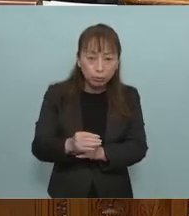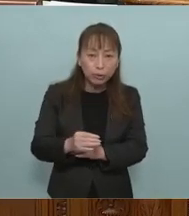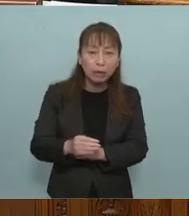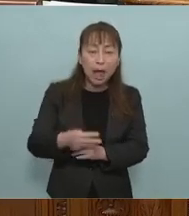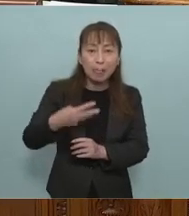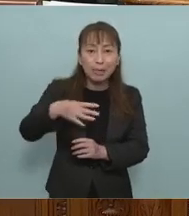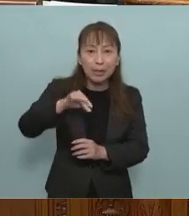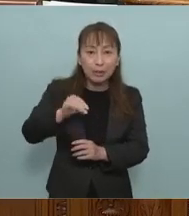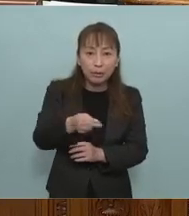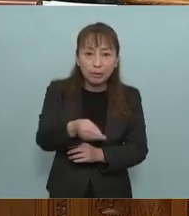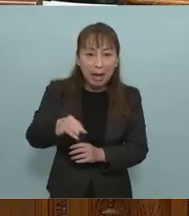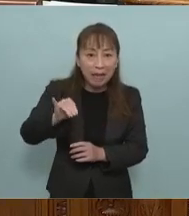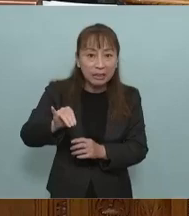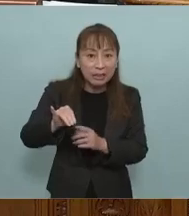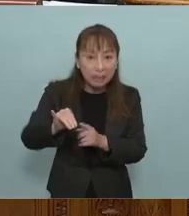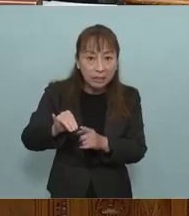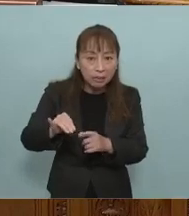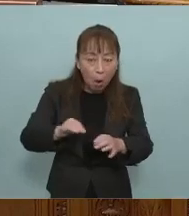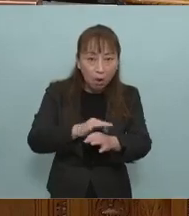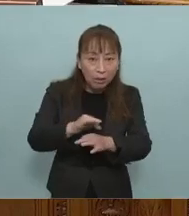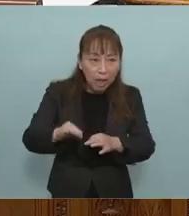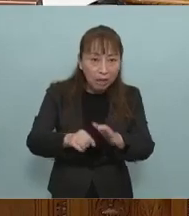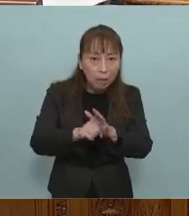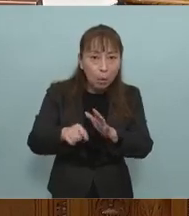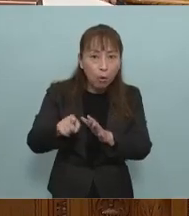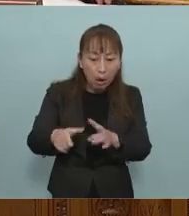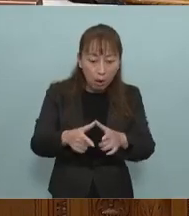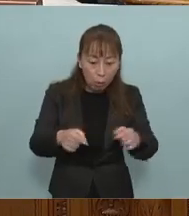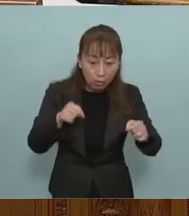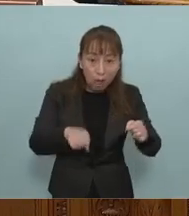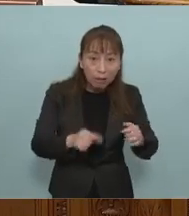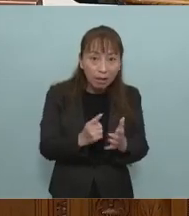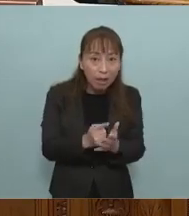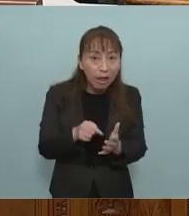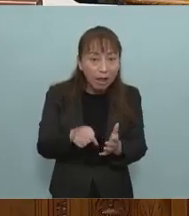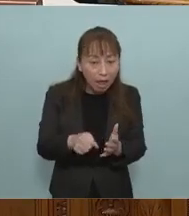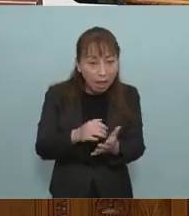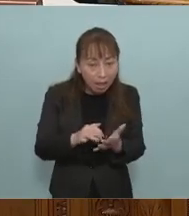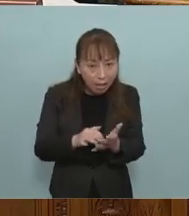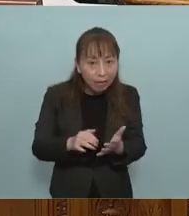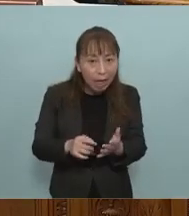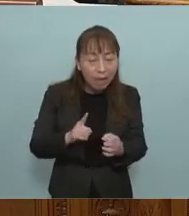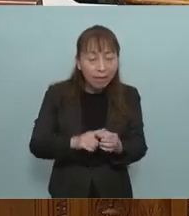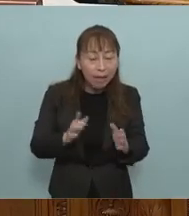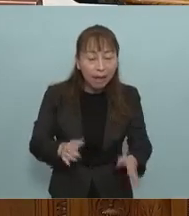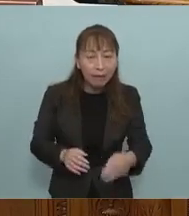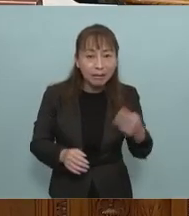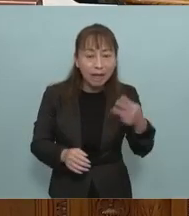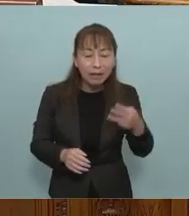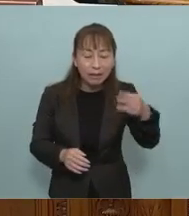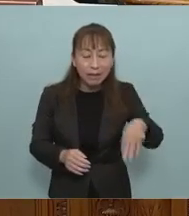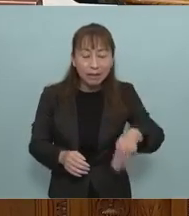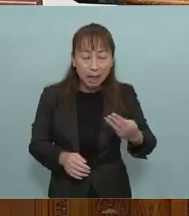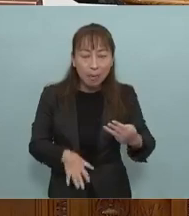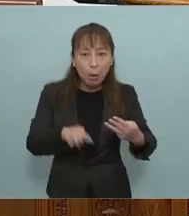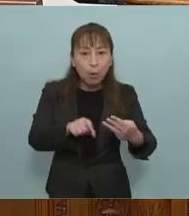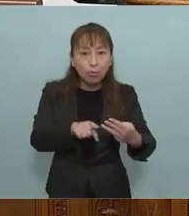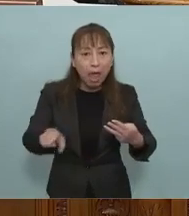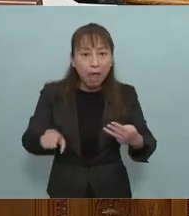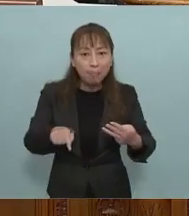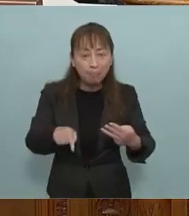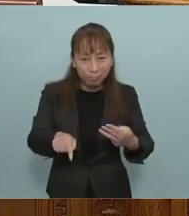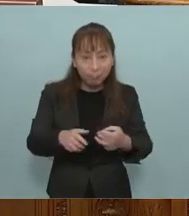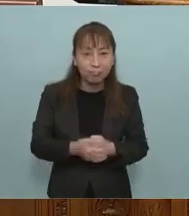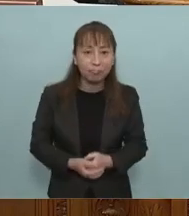粉媒介動物の経済効果は、国内だけで年間3300億円に上ります。